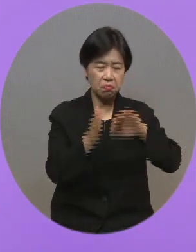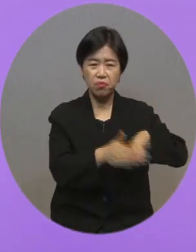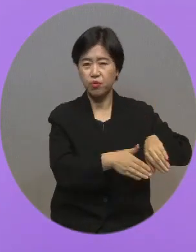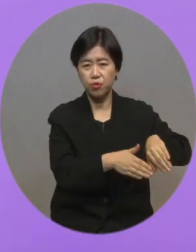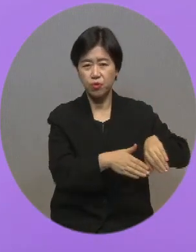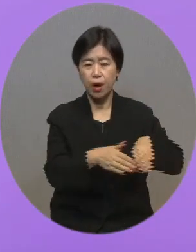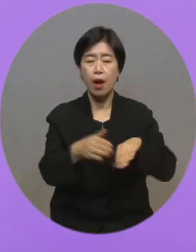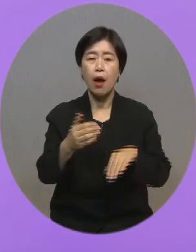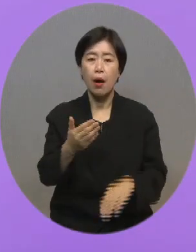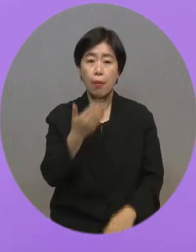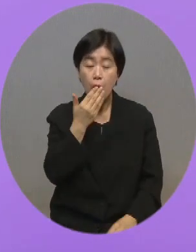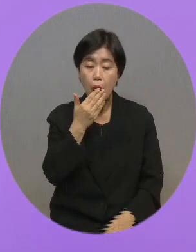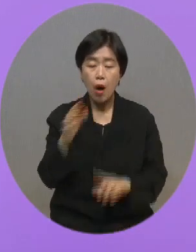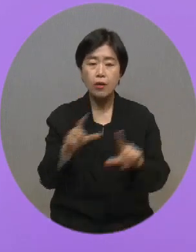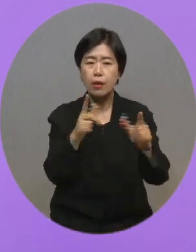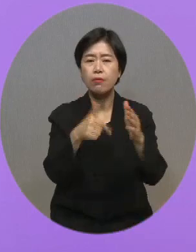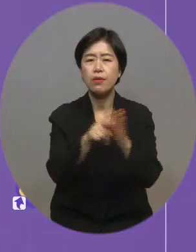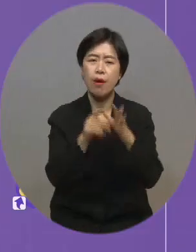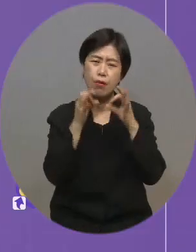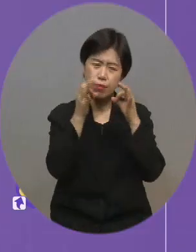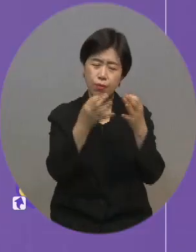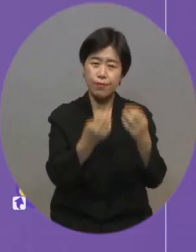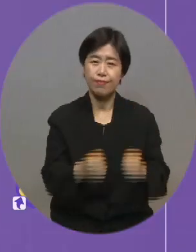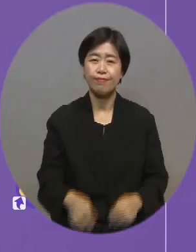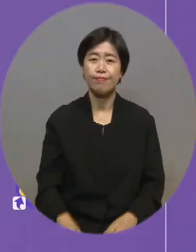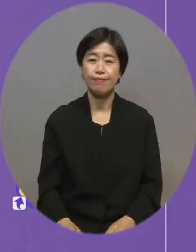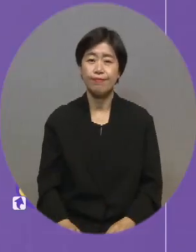된 경우들이 꽤 많이 있었습니다.